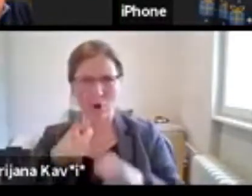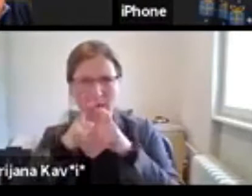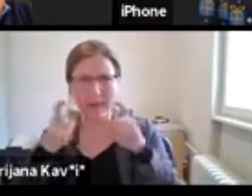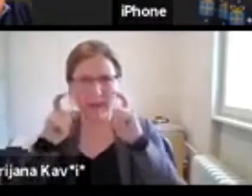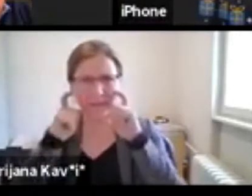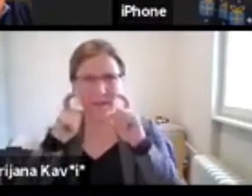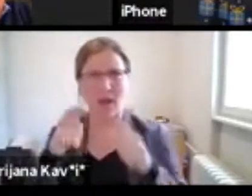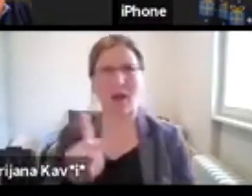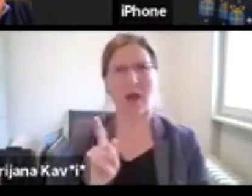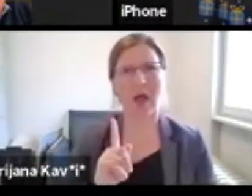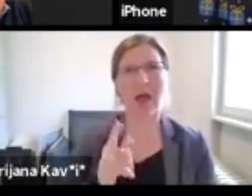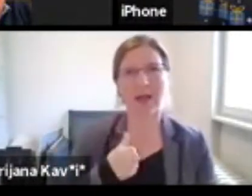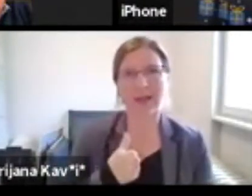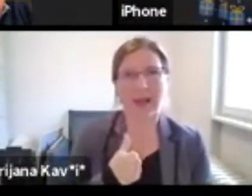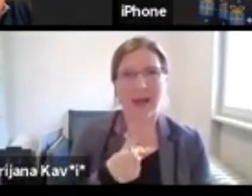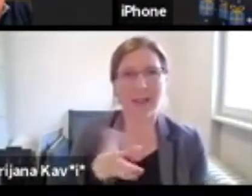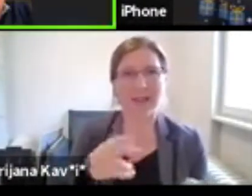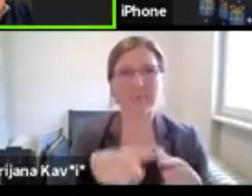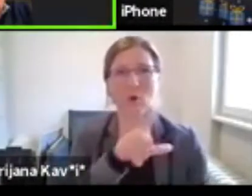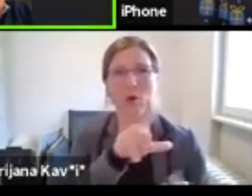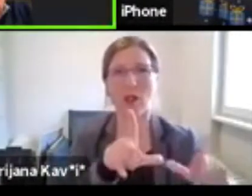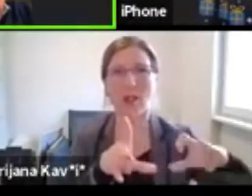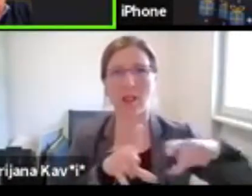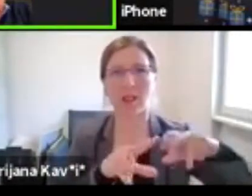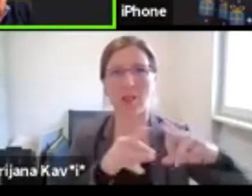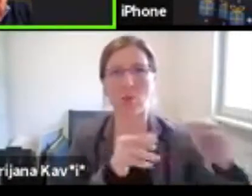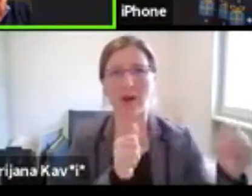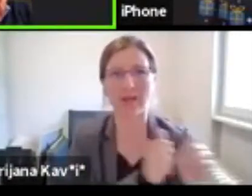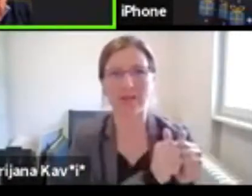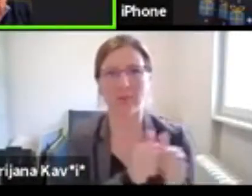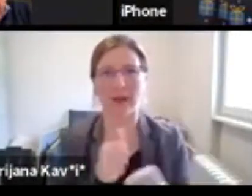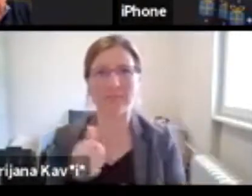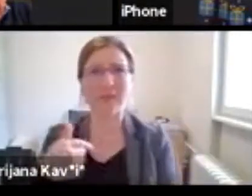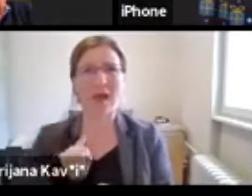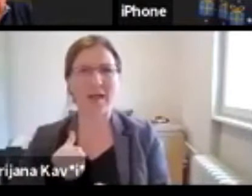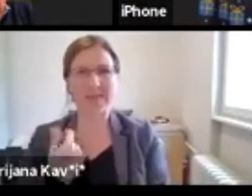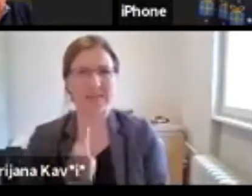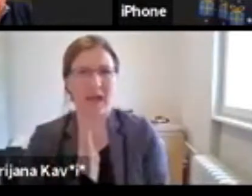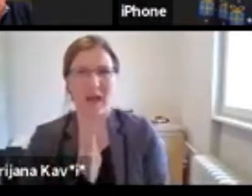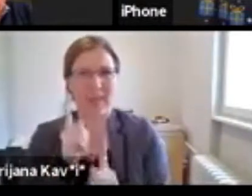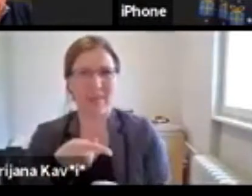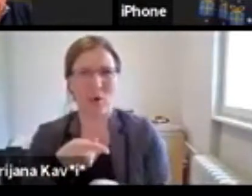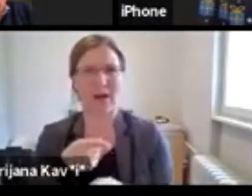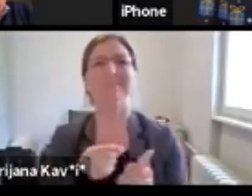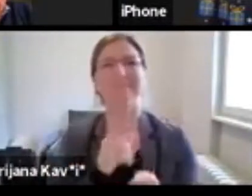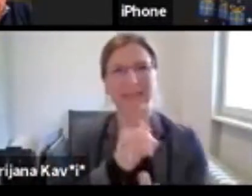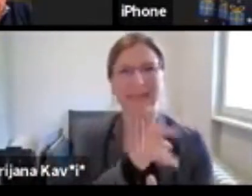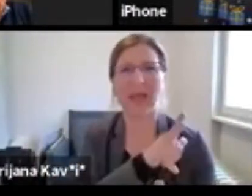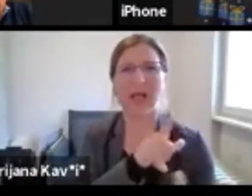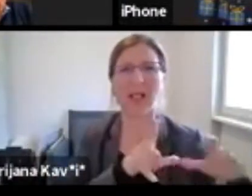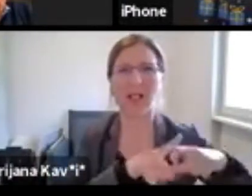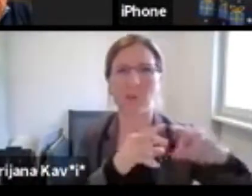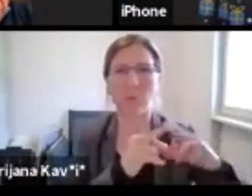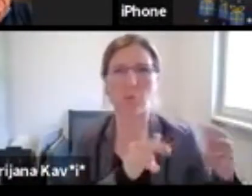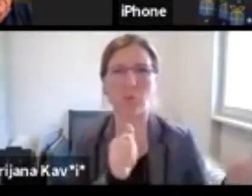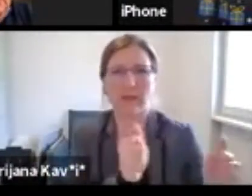jer ovaj me Luka zaražava ovdje. Ja sam sam, pa zato mislim On ne je moram imati. Zagorec, najzaraznije kaj može biti na